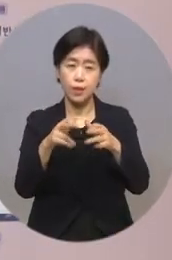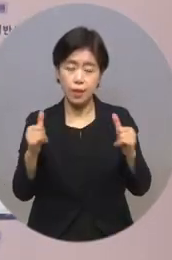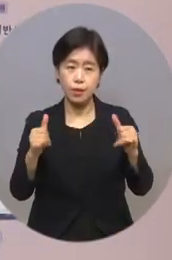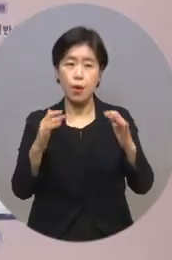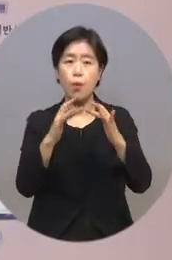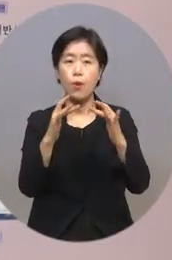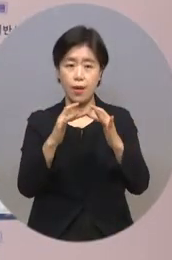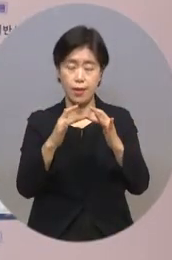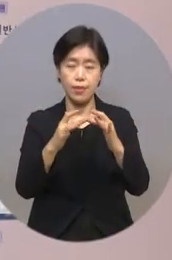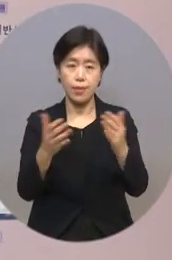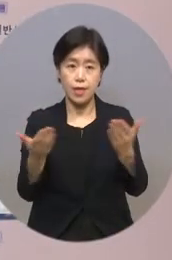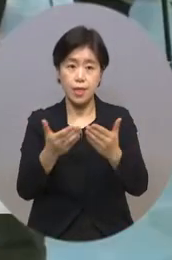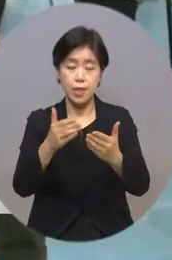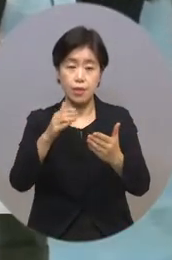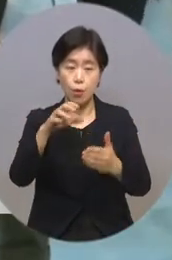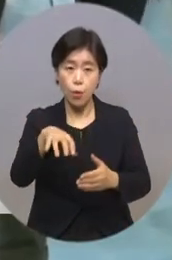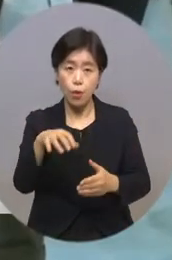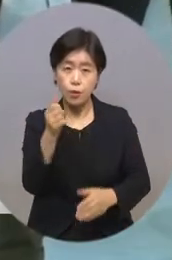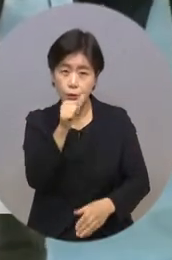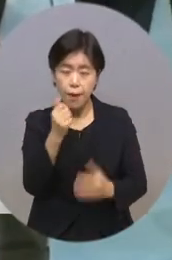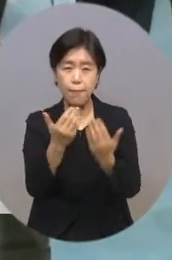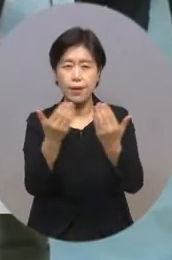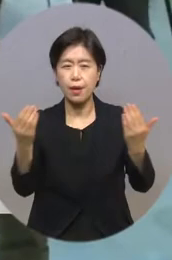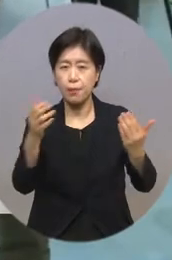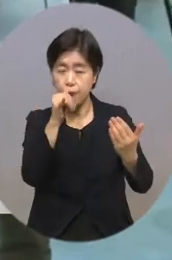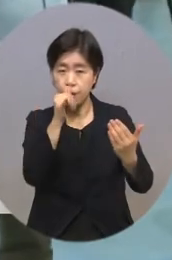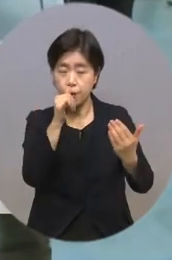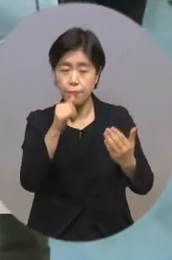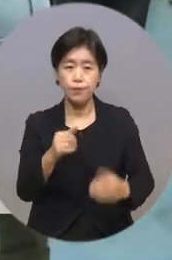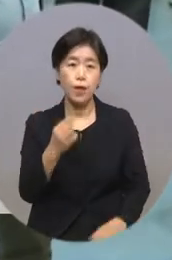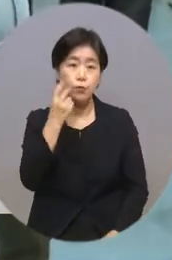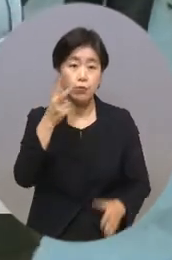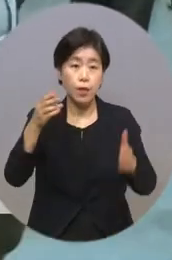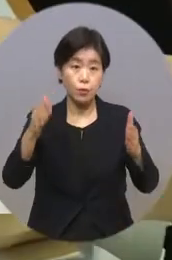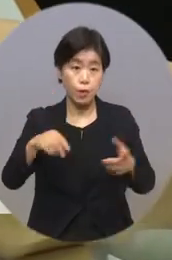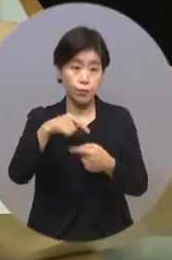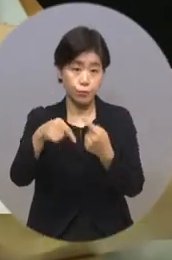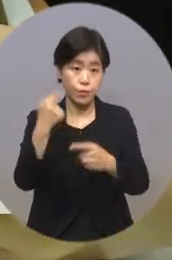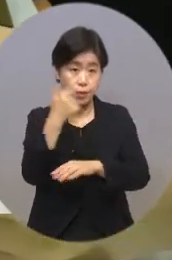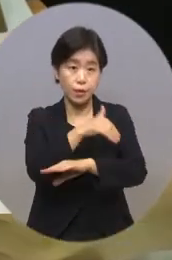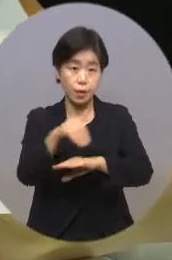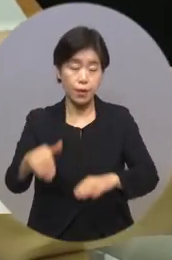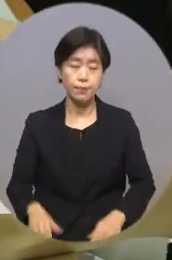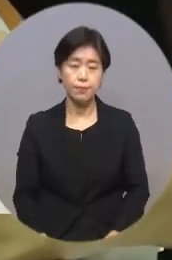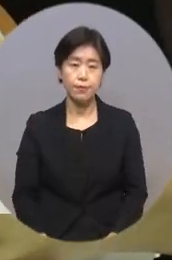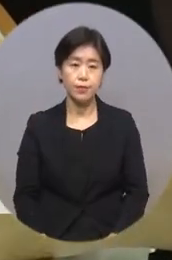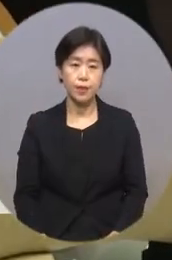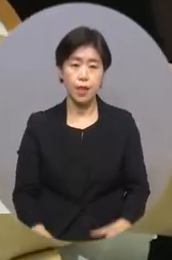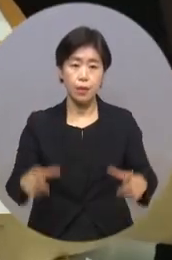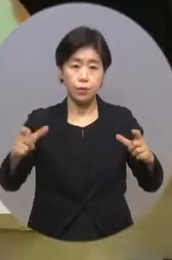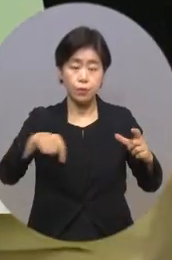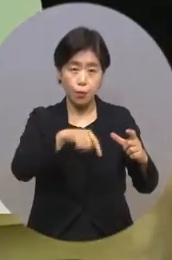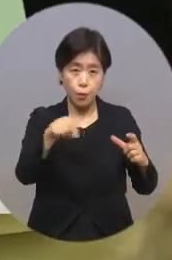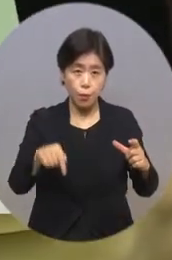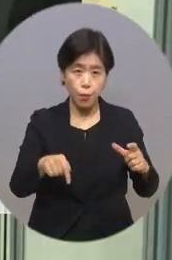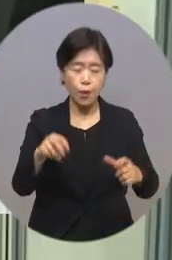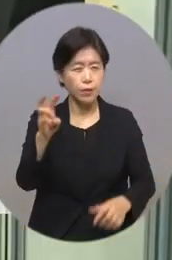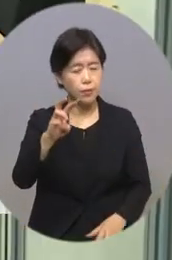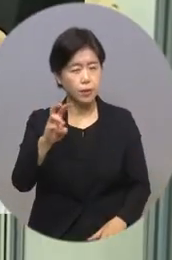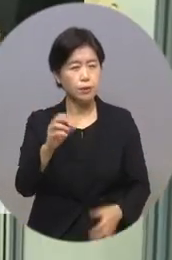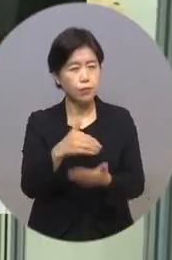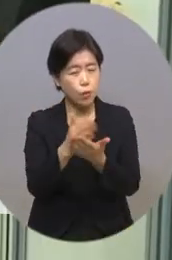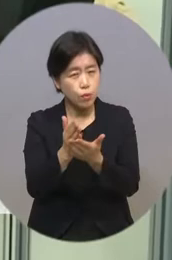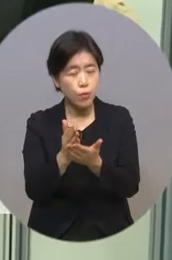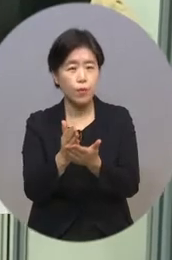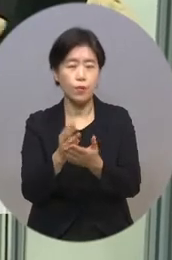31일까지 도 달간 운영됩니다 지역의 30길 기업체가 제조업과 서비스 시설 관리 등